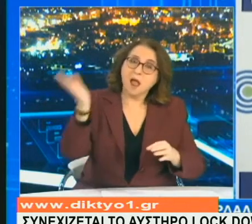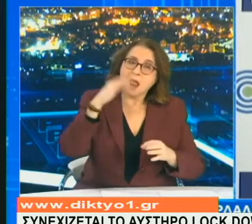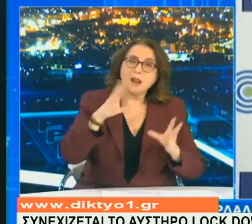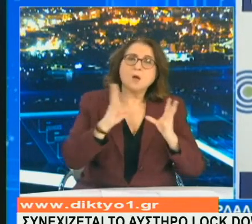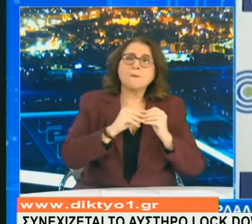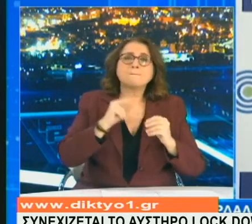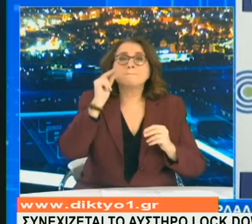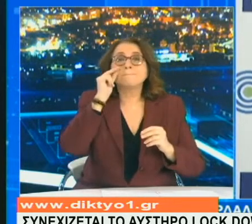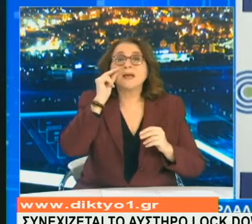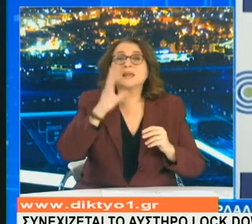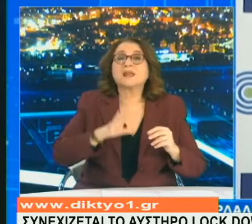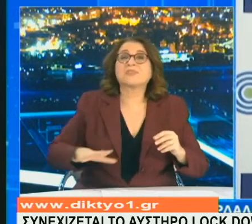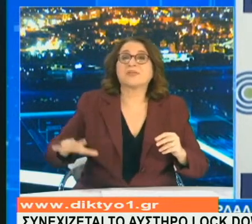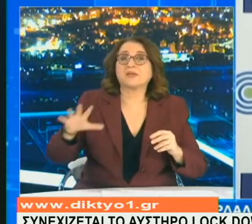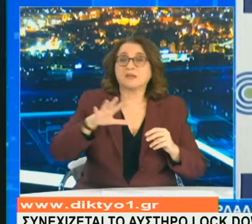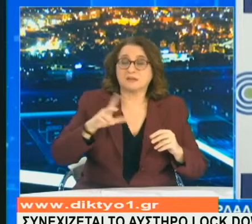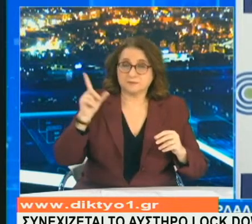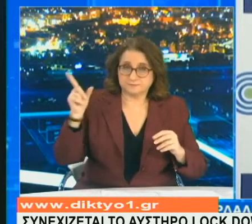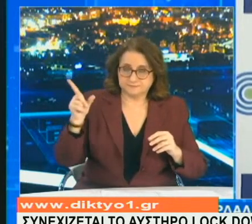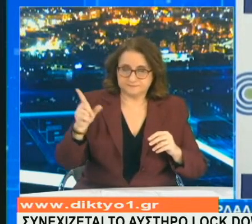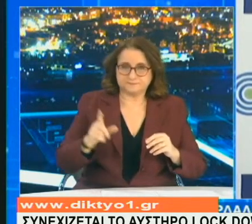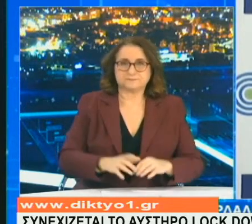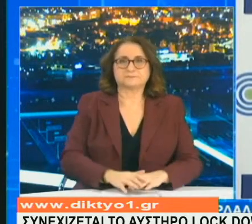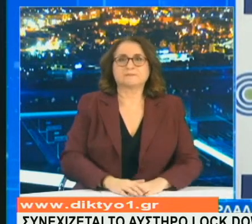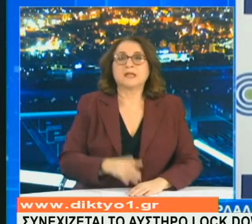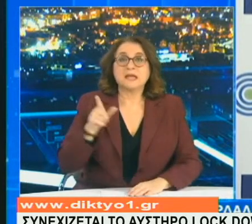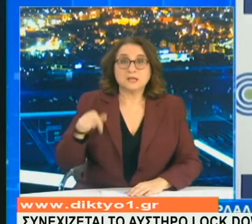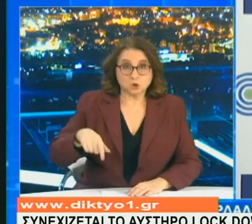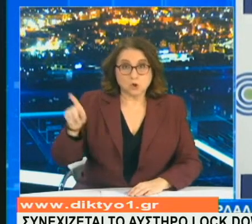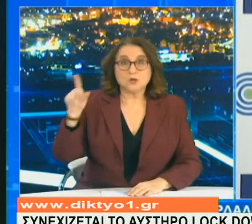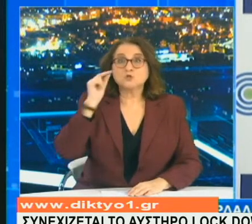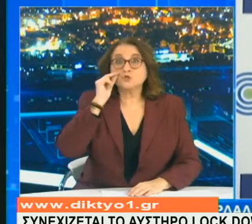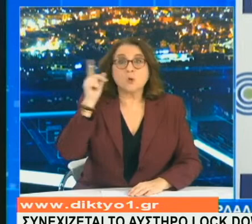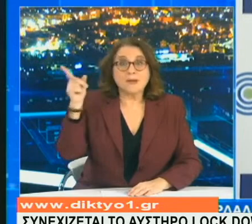της Περιφερειακής Ενότητας Ανατολικής Αττικής, όπου αυτή τη στιγμή